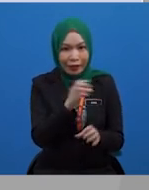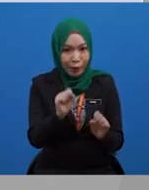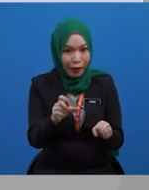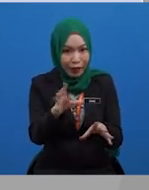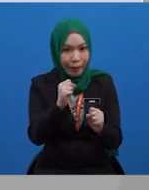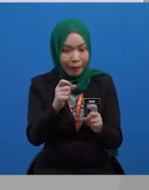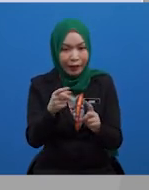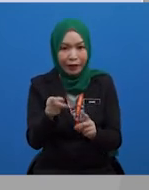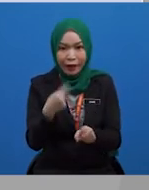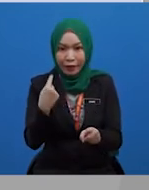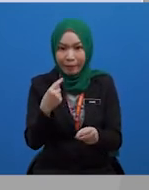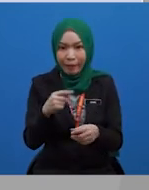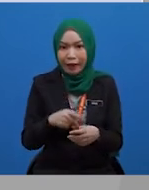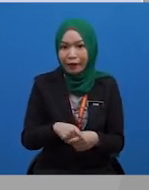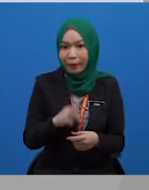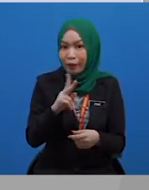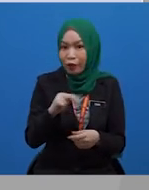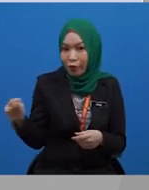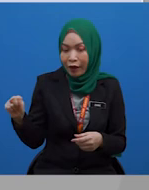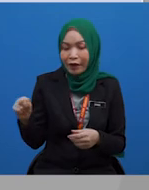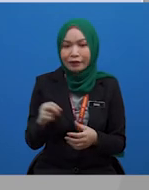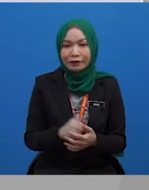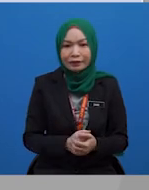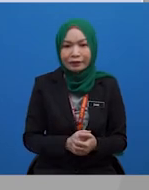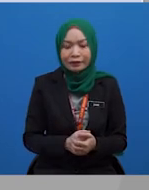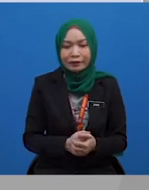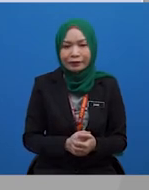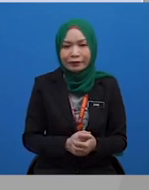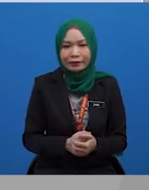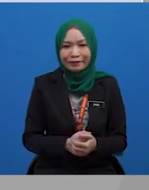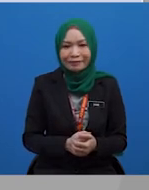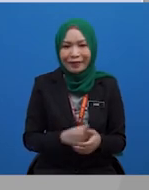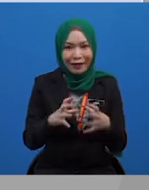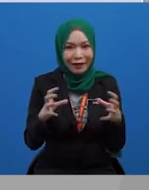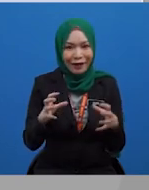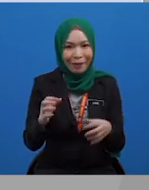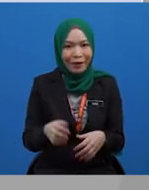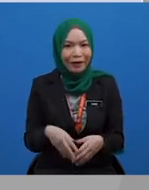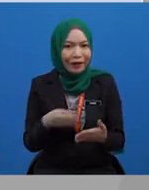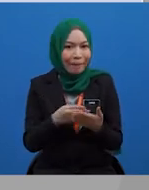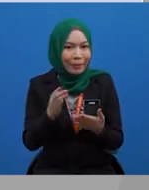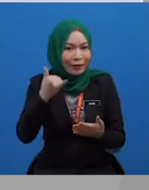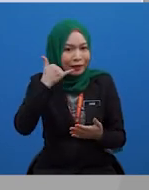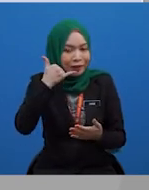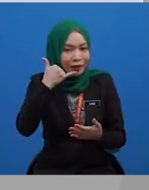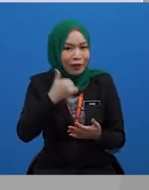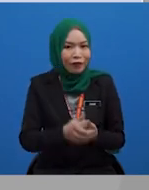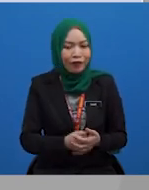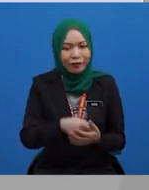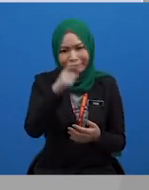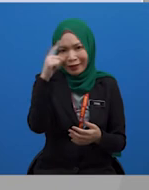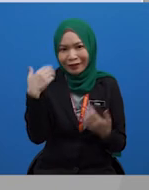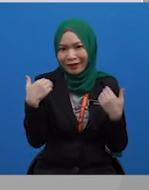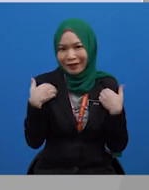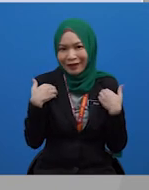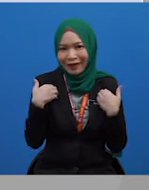pembelian sesuatu produk. Sebagai contohnya, rata-rata ramai pelanggan membeli telefon pintar disebabkan penyediaan kamera